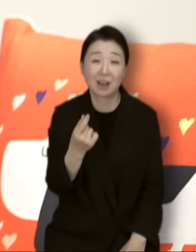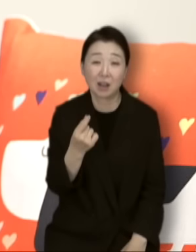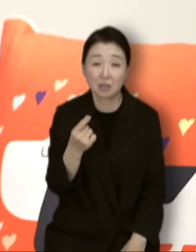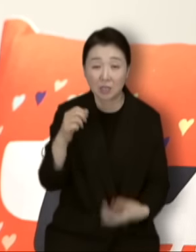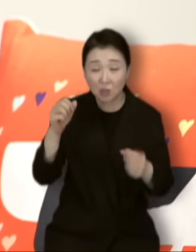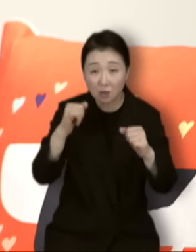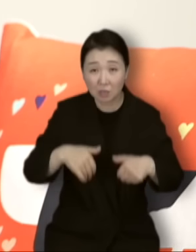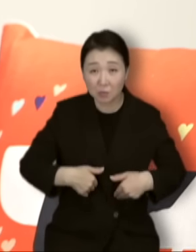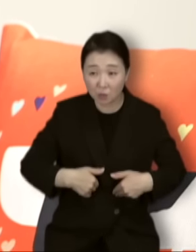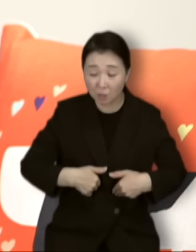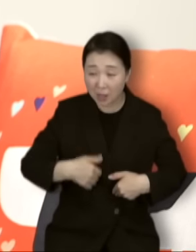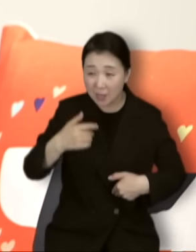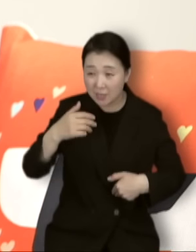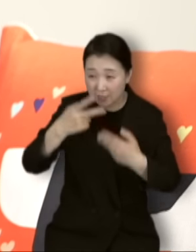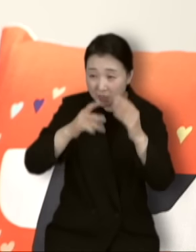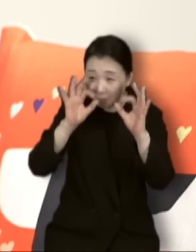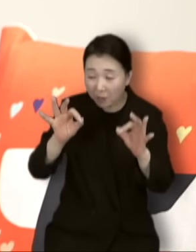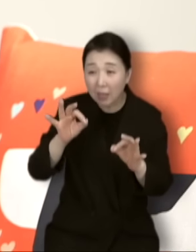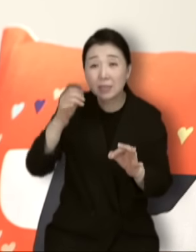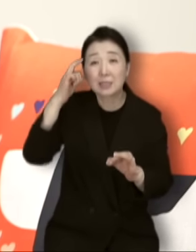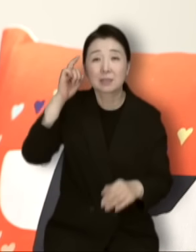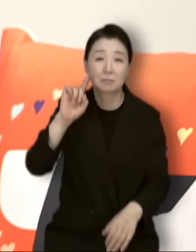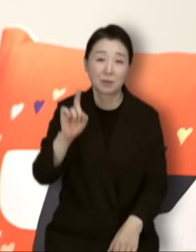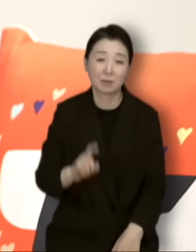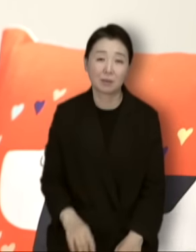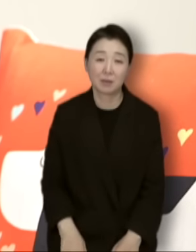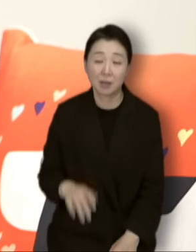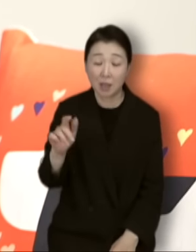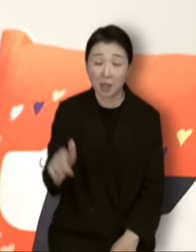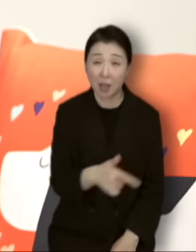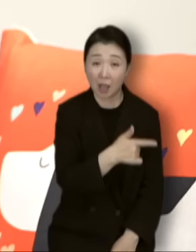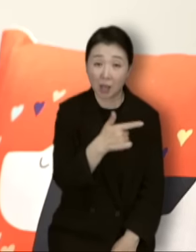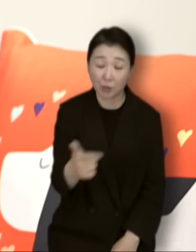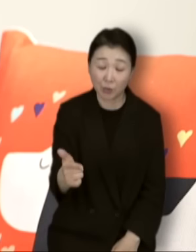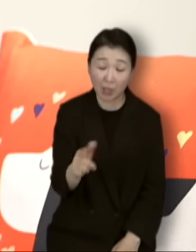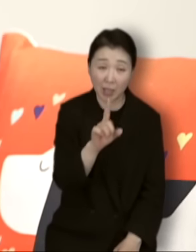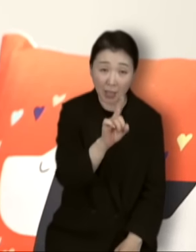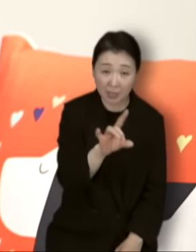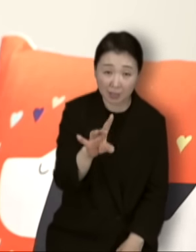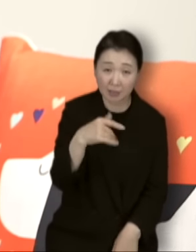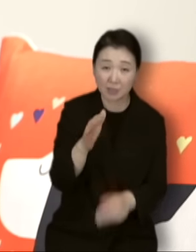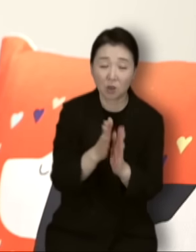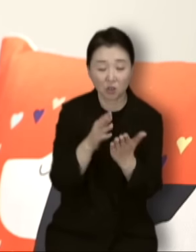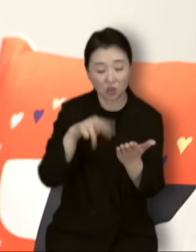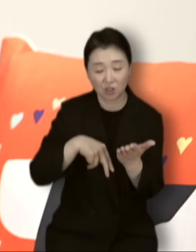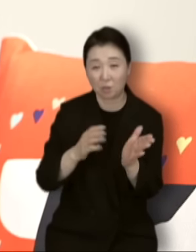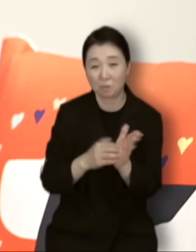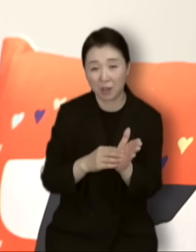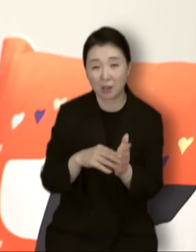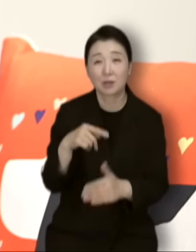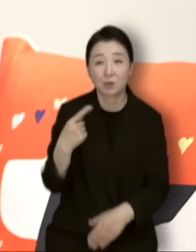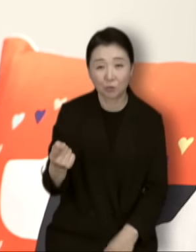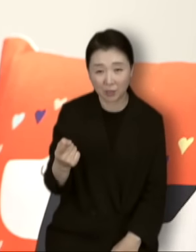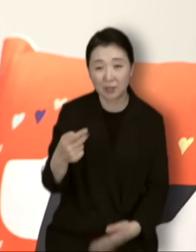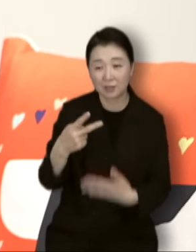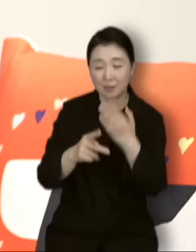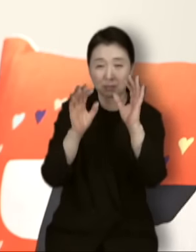이제는 어 연기를 좀 해야 되니까 이제 막 보기 시작했을 때든 생각이 하루에 한 챕터씩 성경을